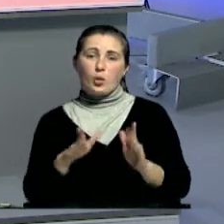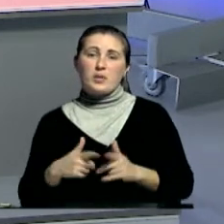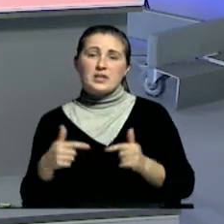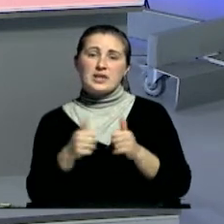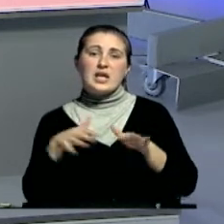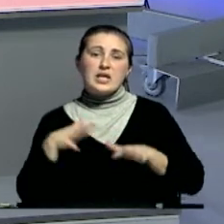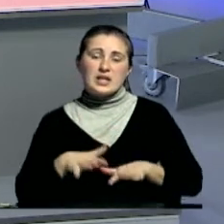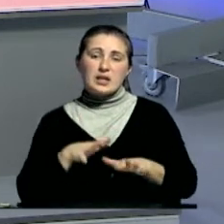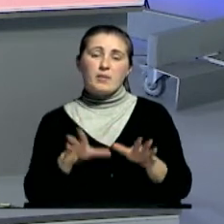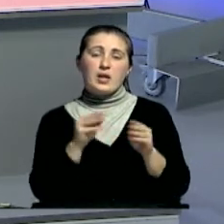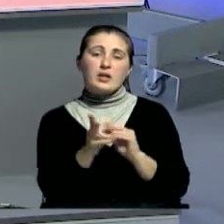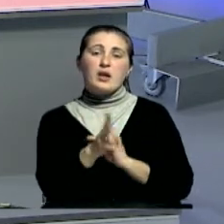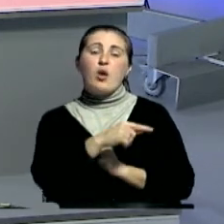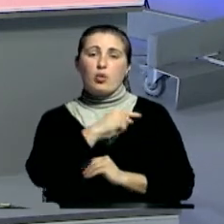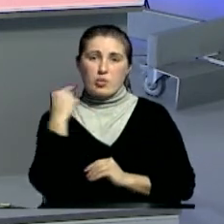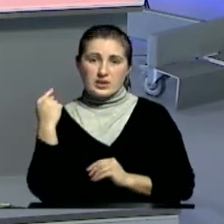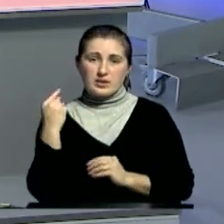присоединение Крыма к России.